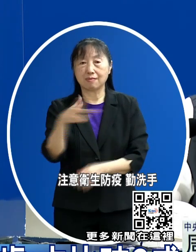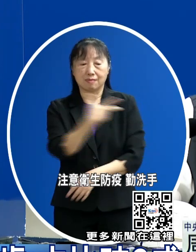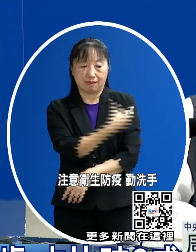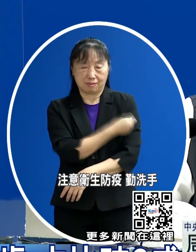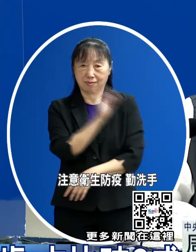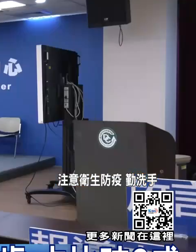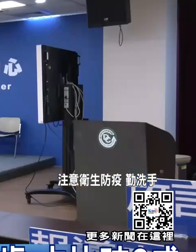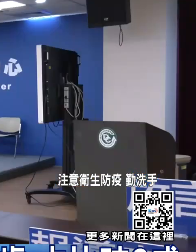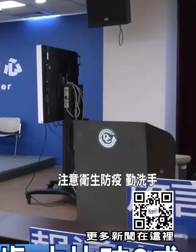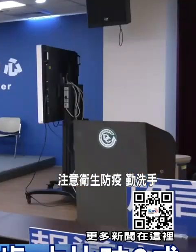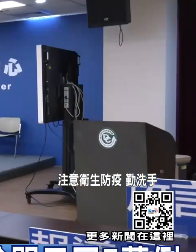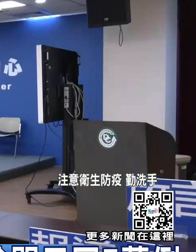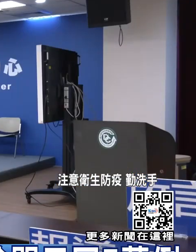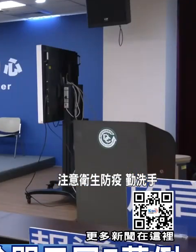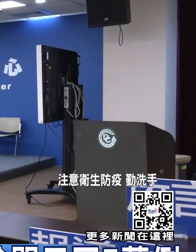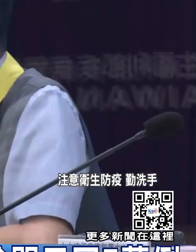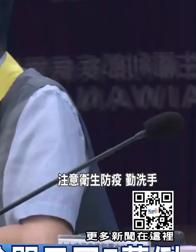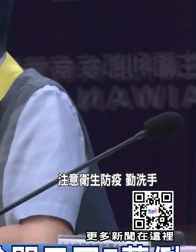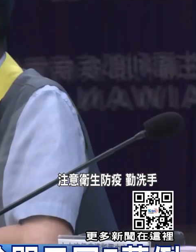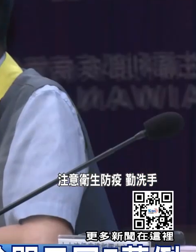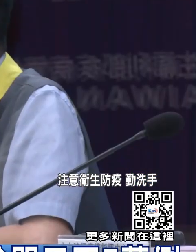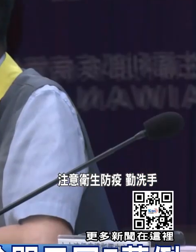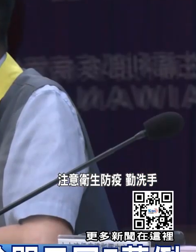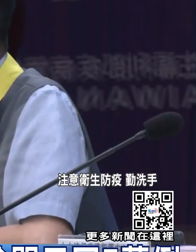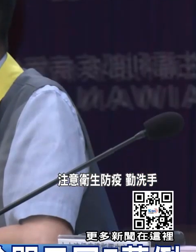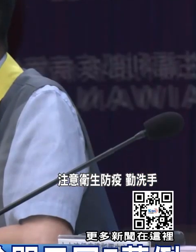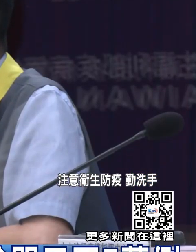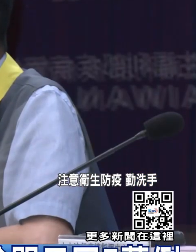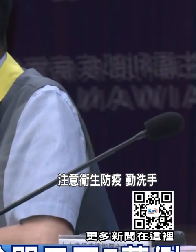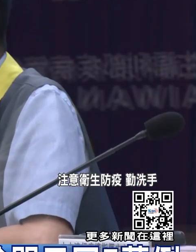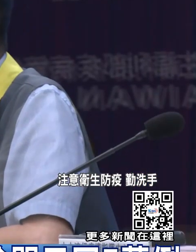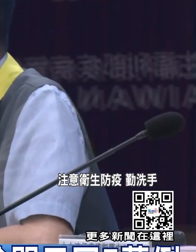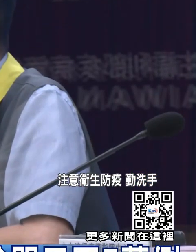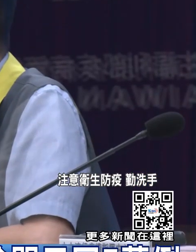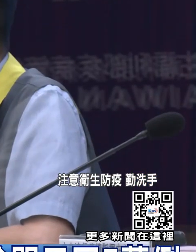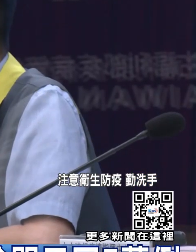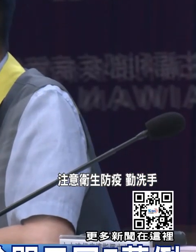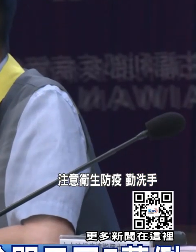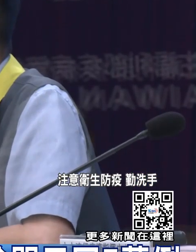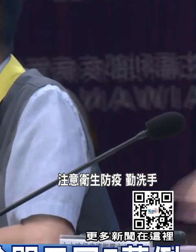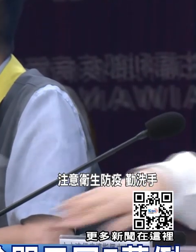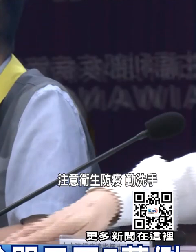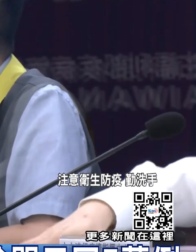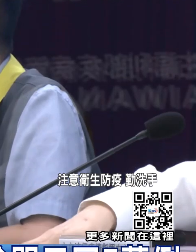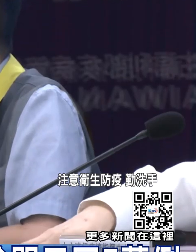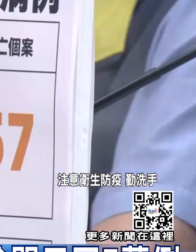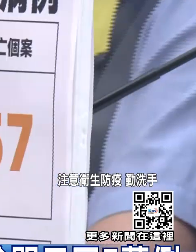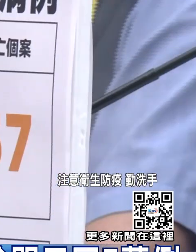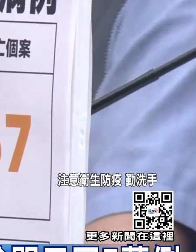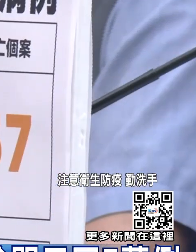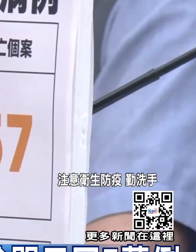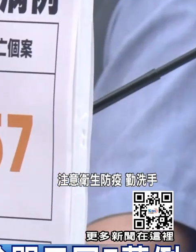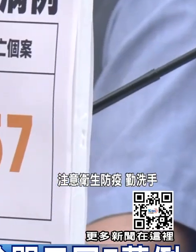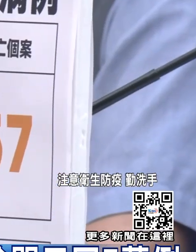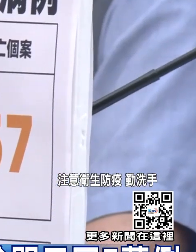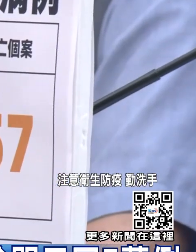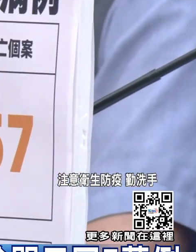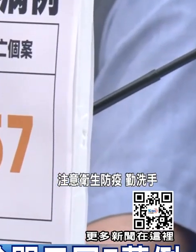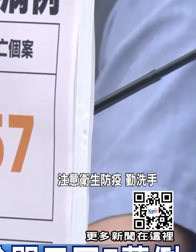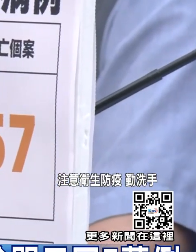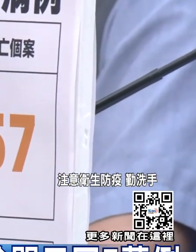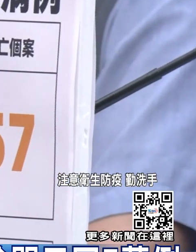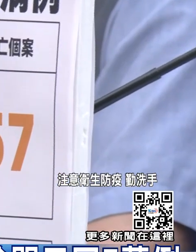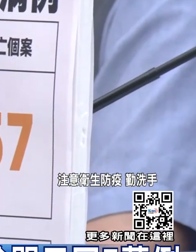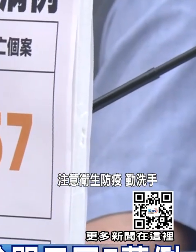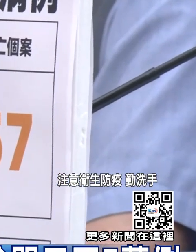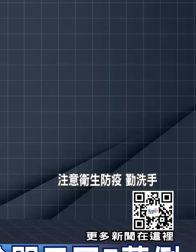有接种过疫苗的。 29号本土新增22983例，死亡57例，境外移入高达306例，中重